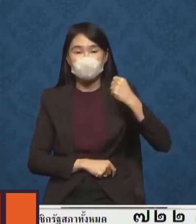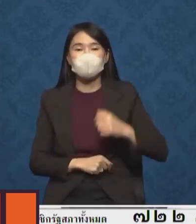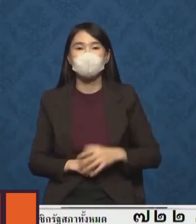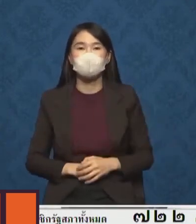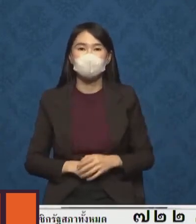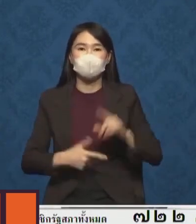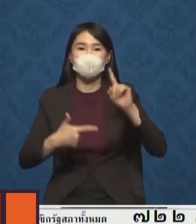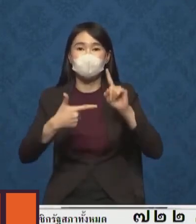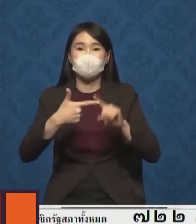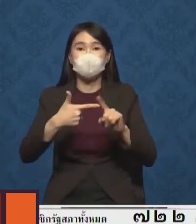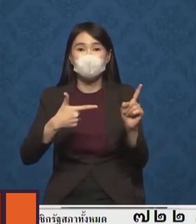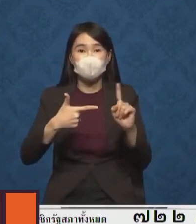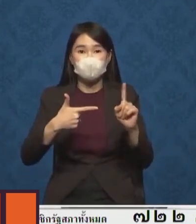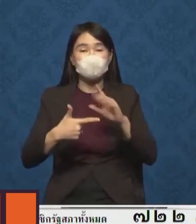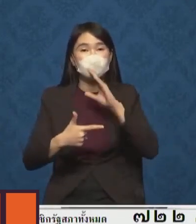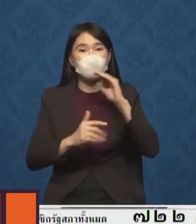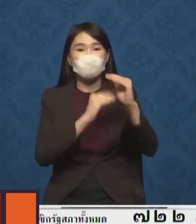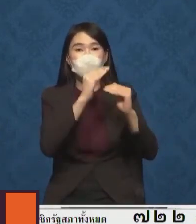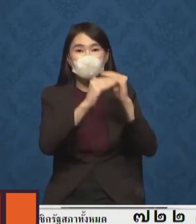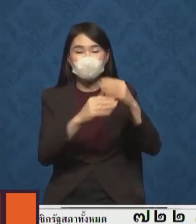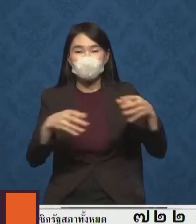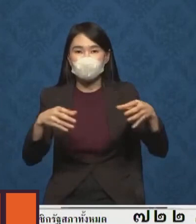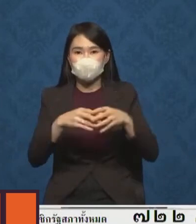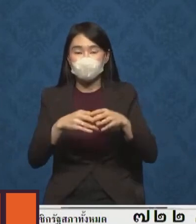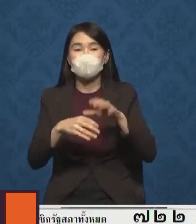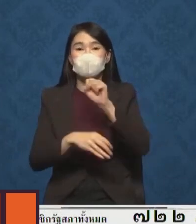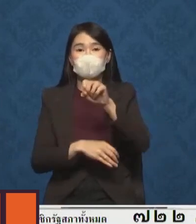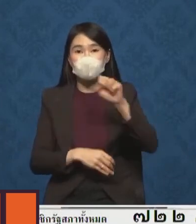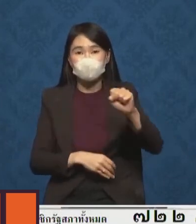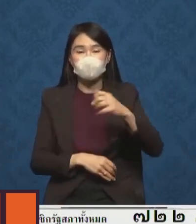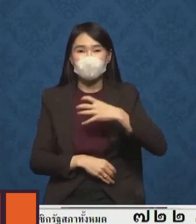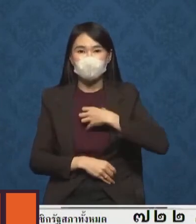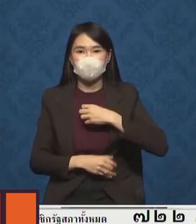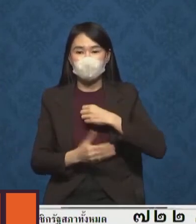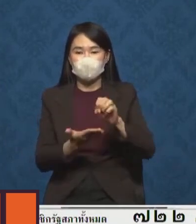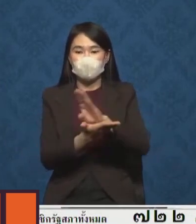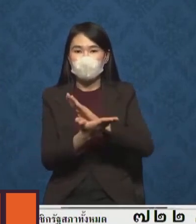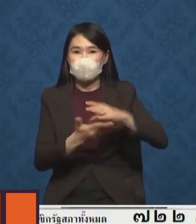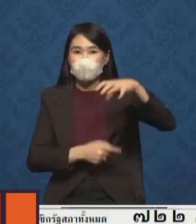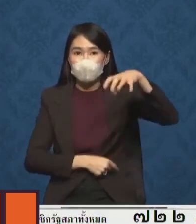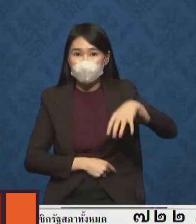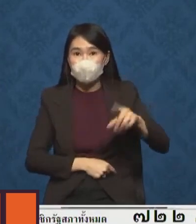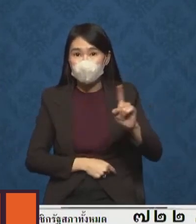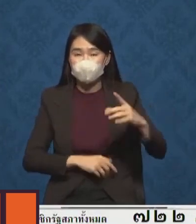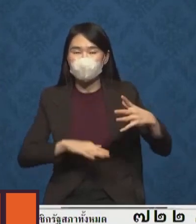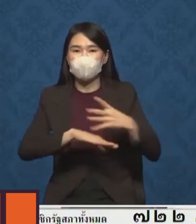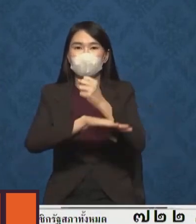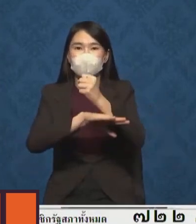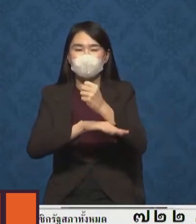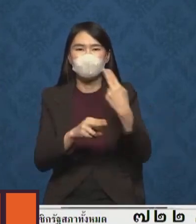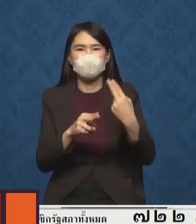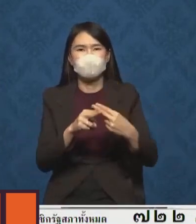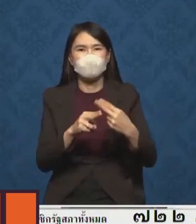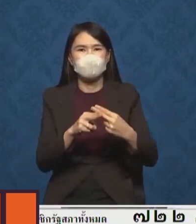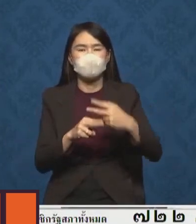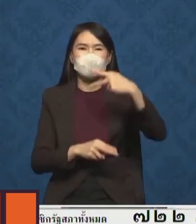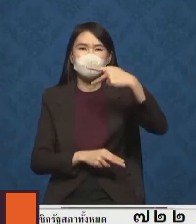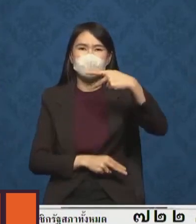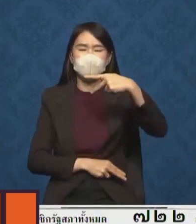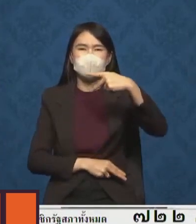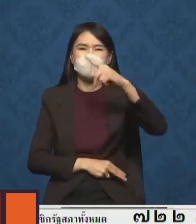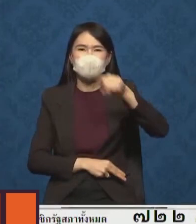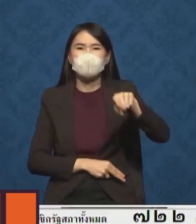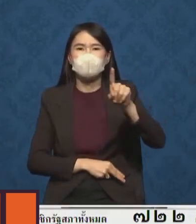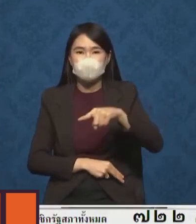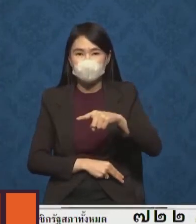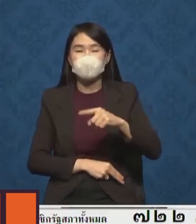องคประกอบที่ 2 ครั ของการพันาพักการเมืองคอการพัฒนาสถาบันทางการเมืองทเรีกว่า Political Institute